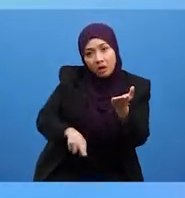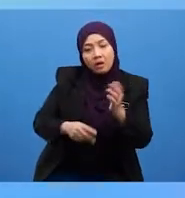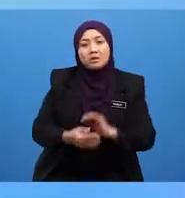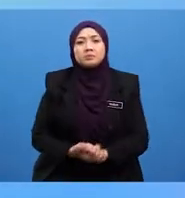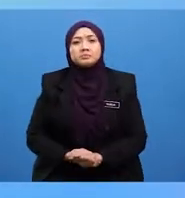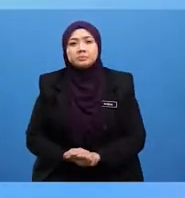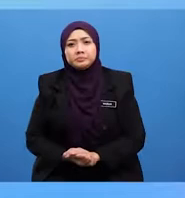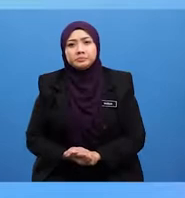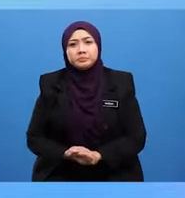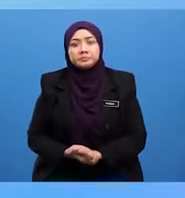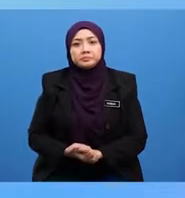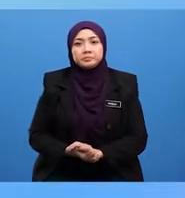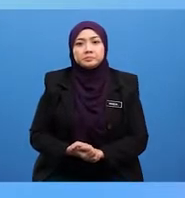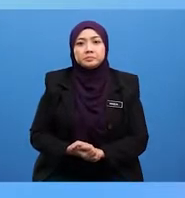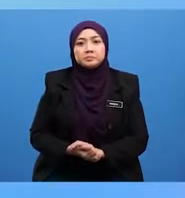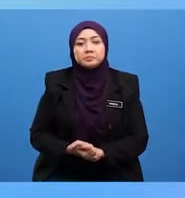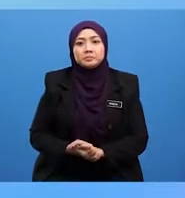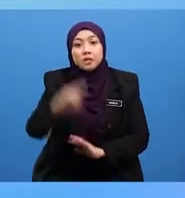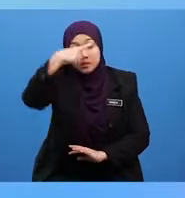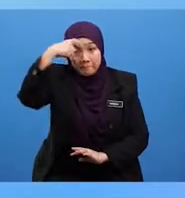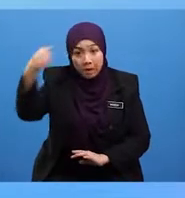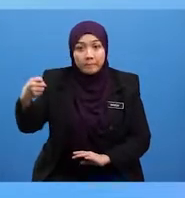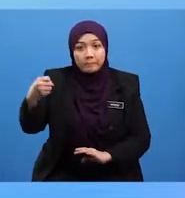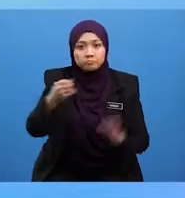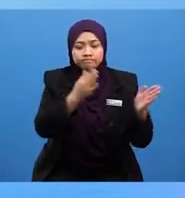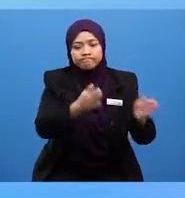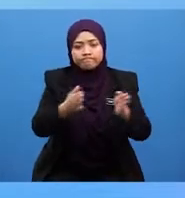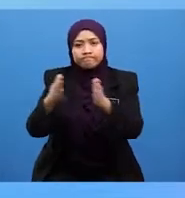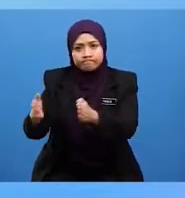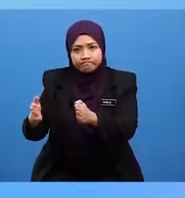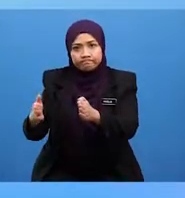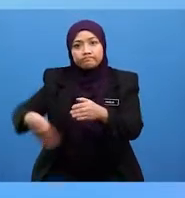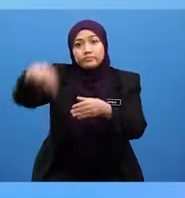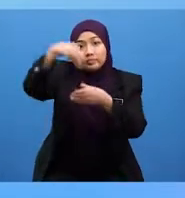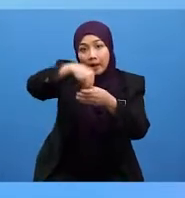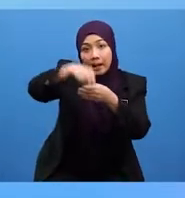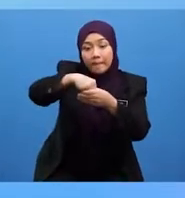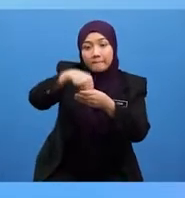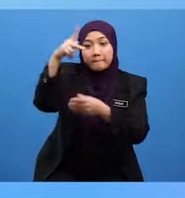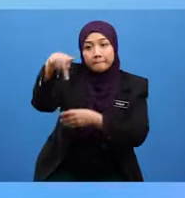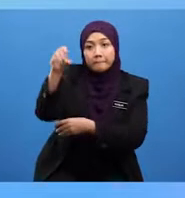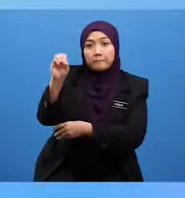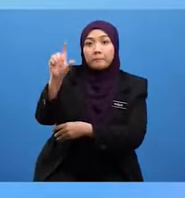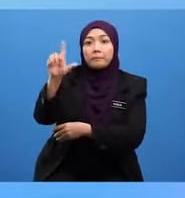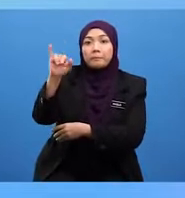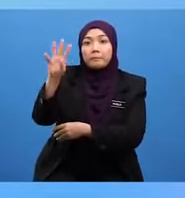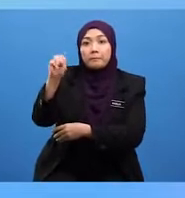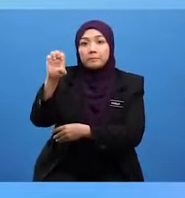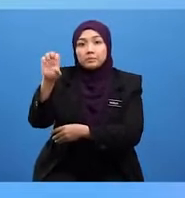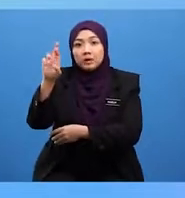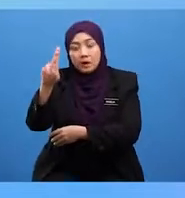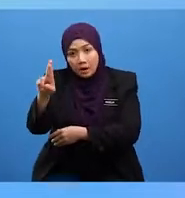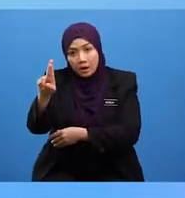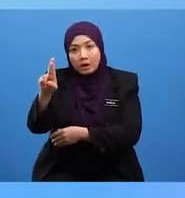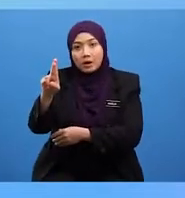disebabkan oleh susunan polimer dalam termoplastik. Rajah